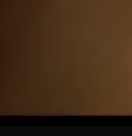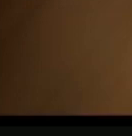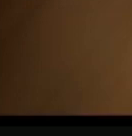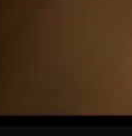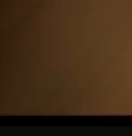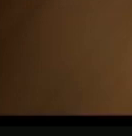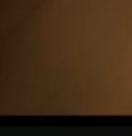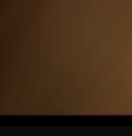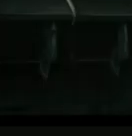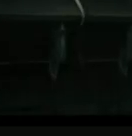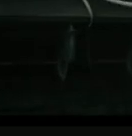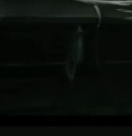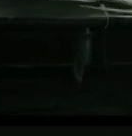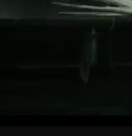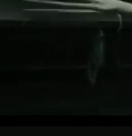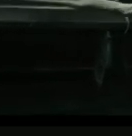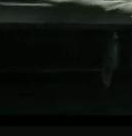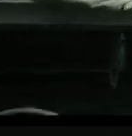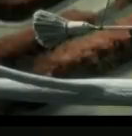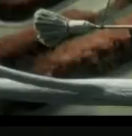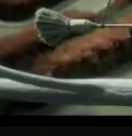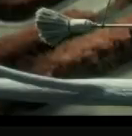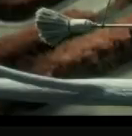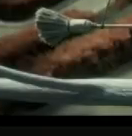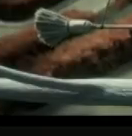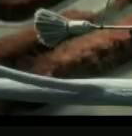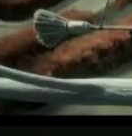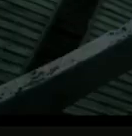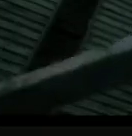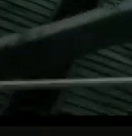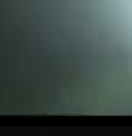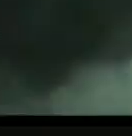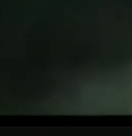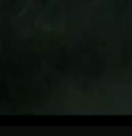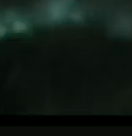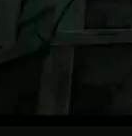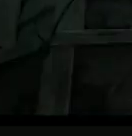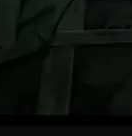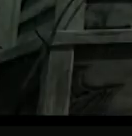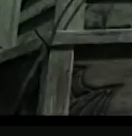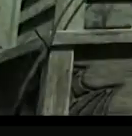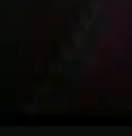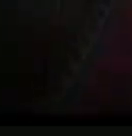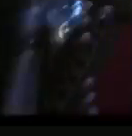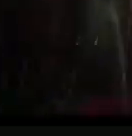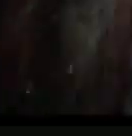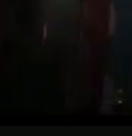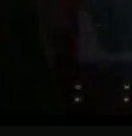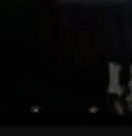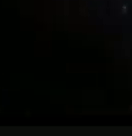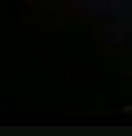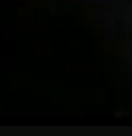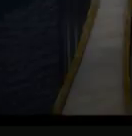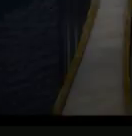Одновременно и ужасы, и семейное кино, и комедия, и фэнтези. В общем, в мультфильме намешано все. Рейтинг ожидания семейки Адамс достаточно